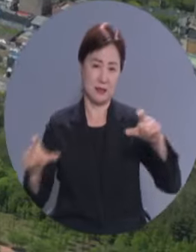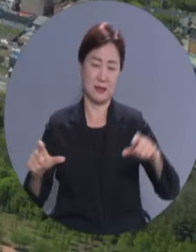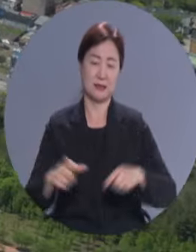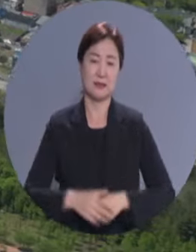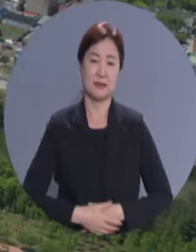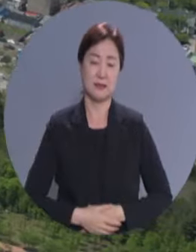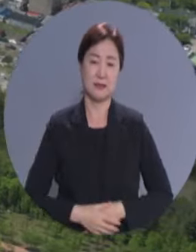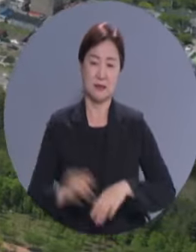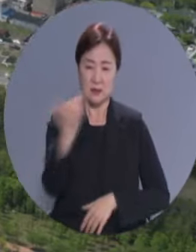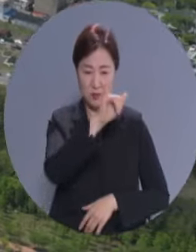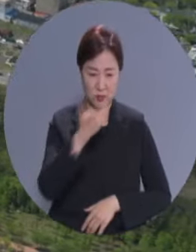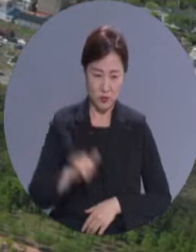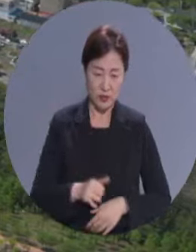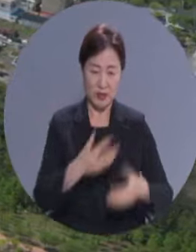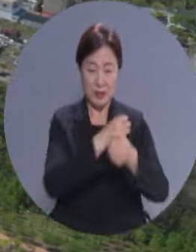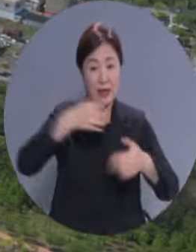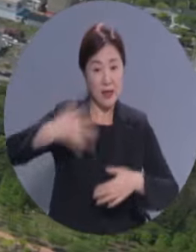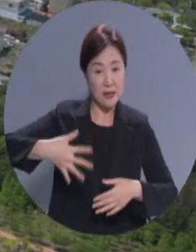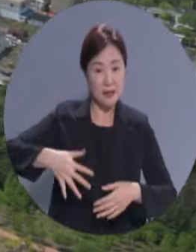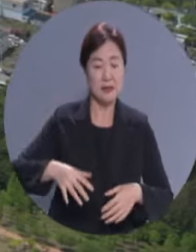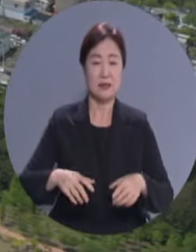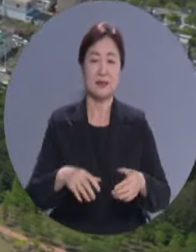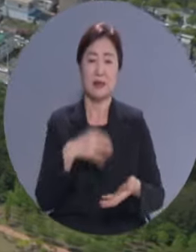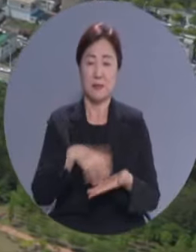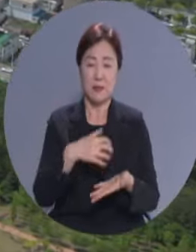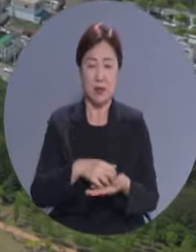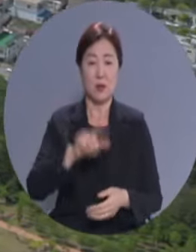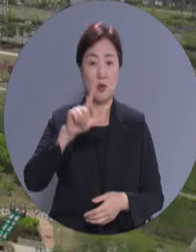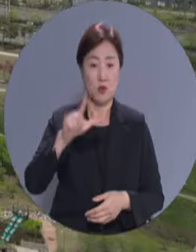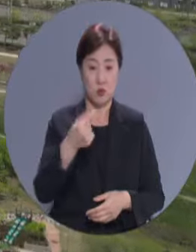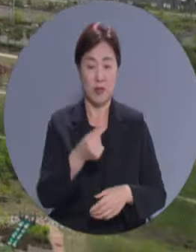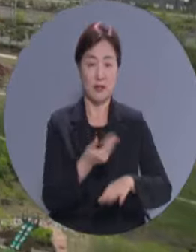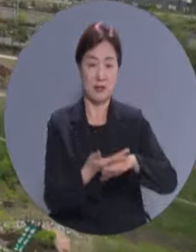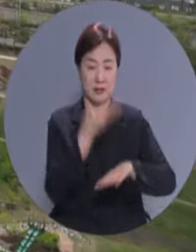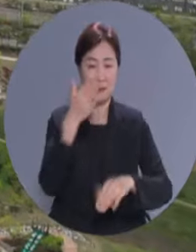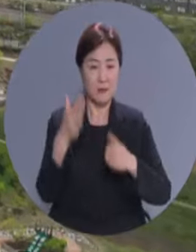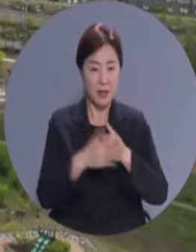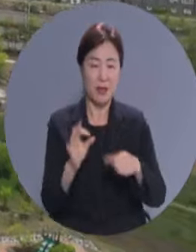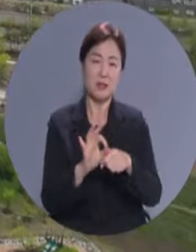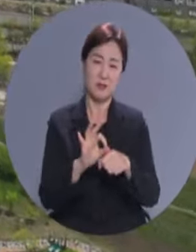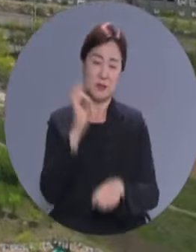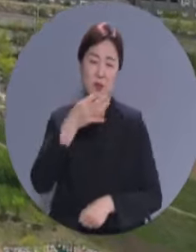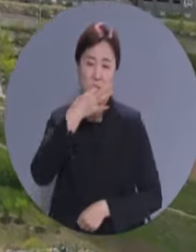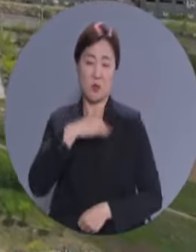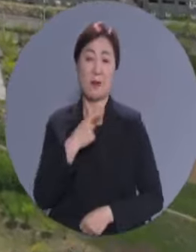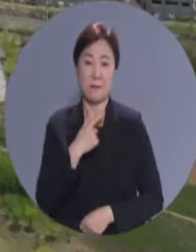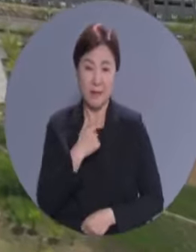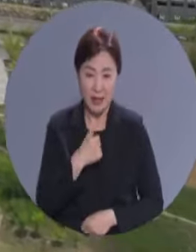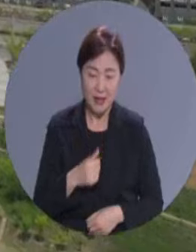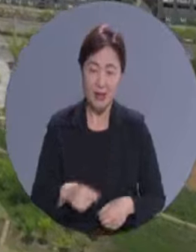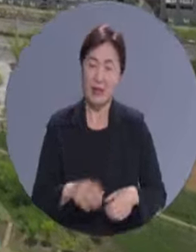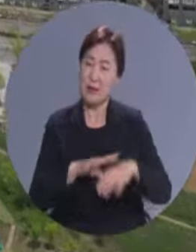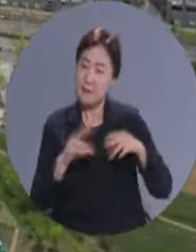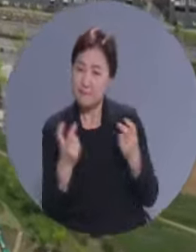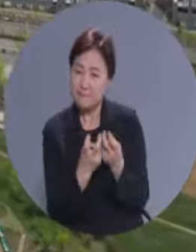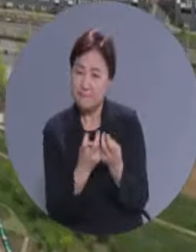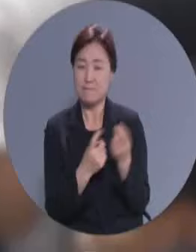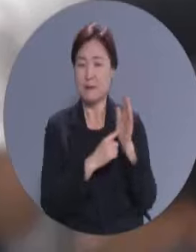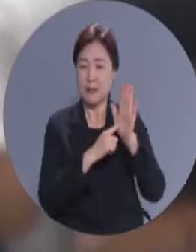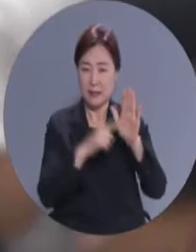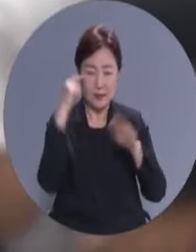전국 미분양 주택이 6만 가구를 돌파하자 최근 정부는 10년 전 효과를 받던 미분양 대책을 다시